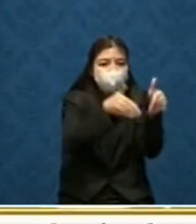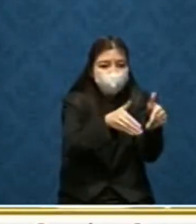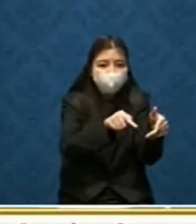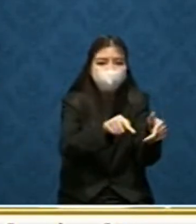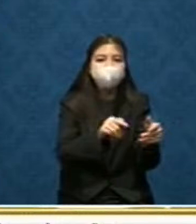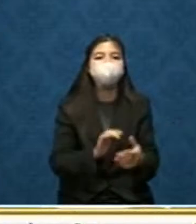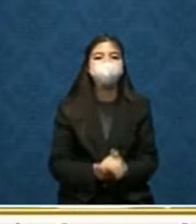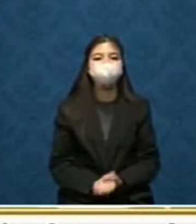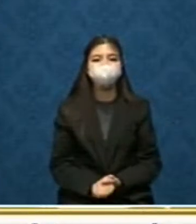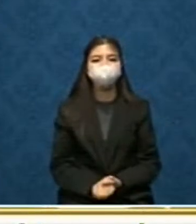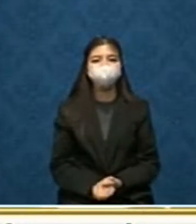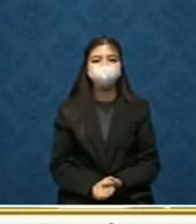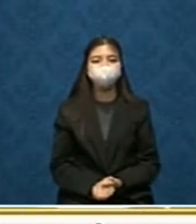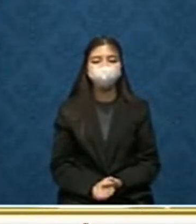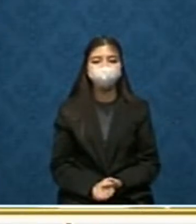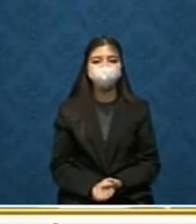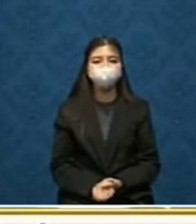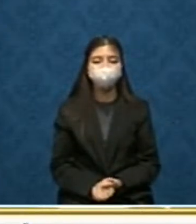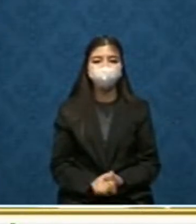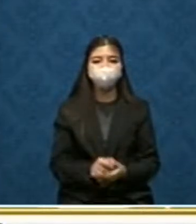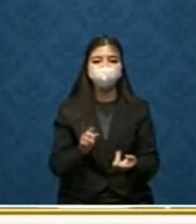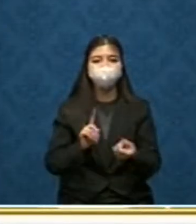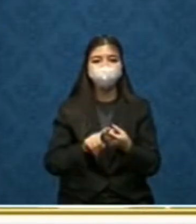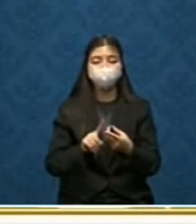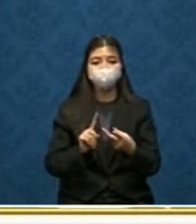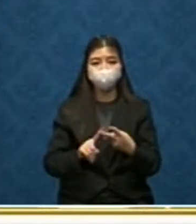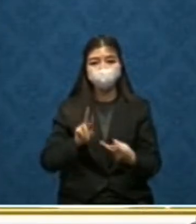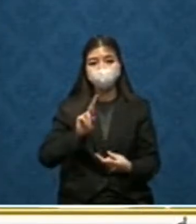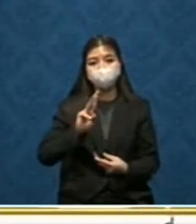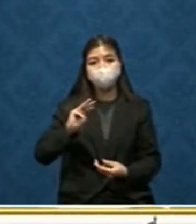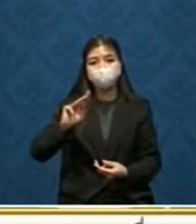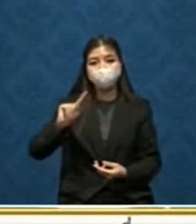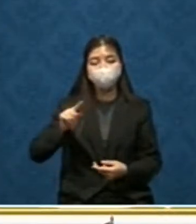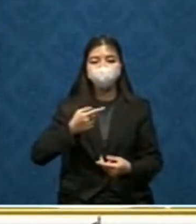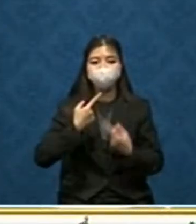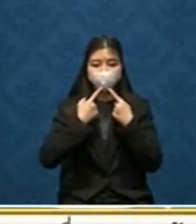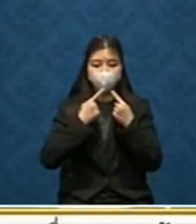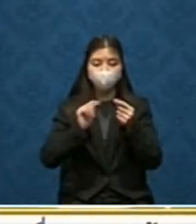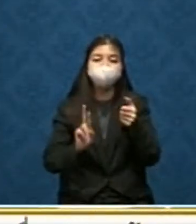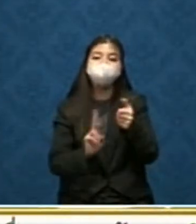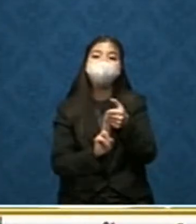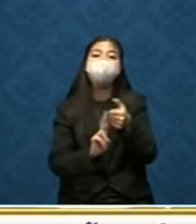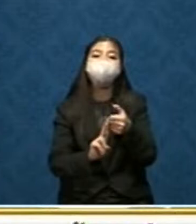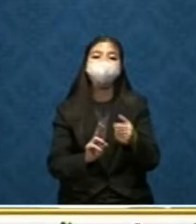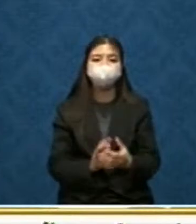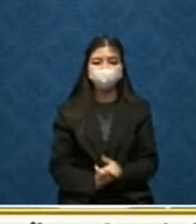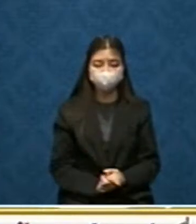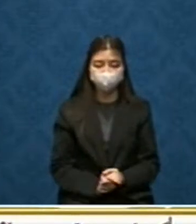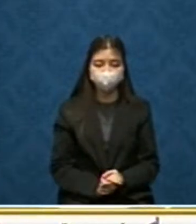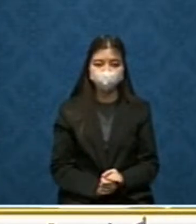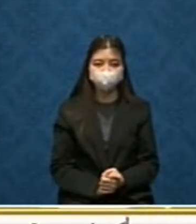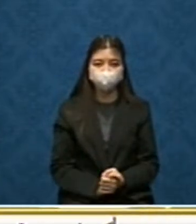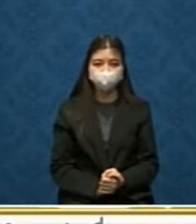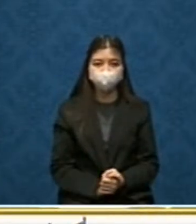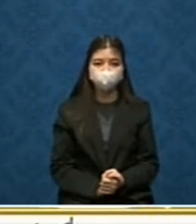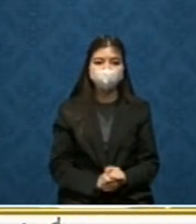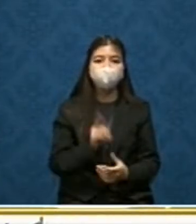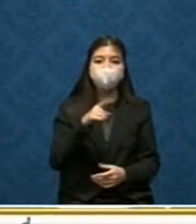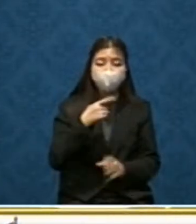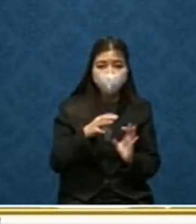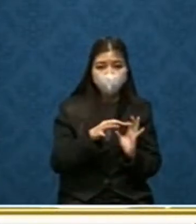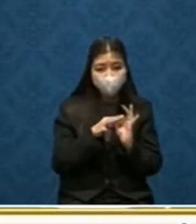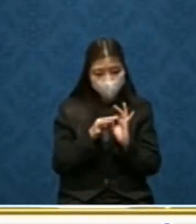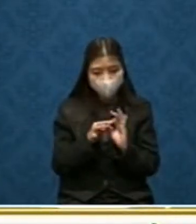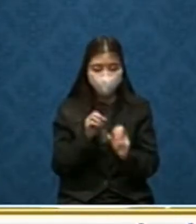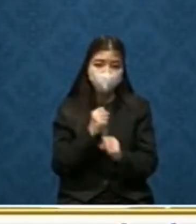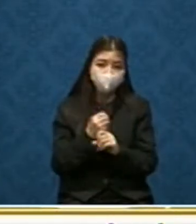งอัที่สองรมตีประจำสำนยยกตอบเราจะไปรู้ได้ยงไว่าใครไปเกี่ยวข้องมีประวติความเปน